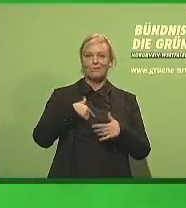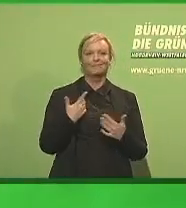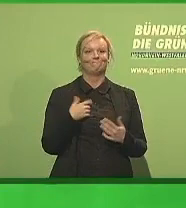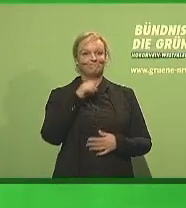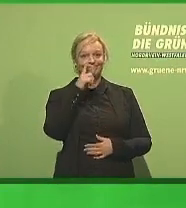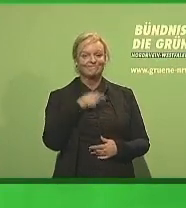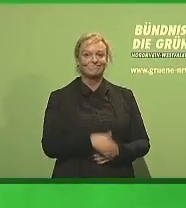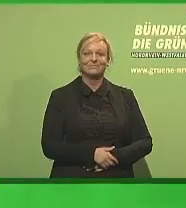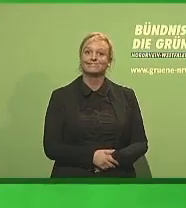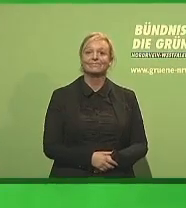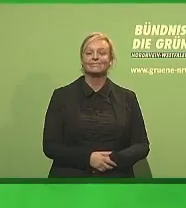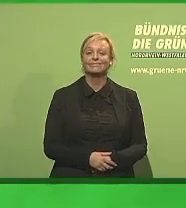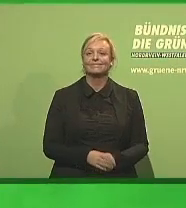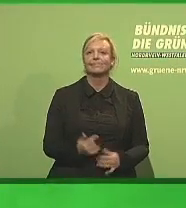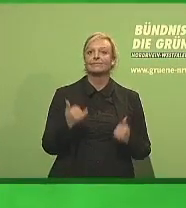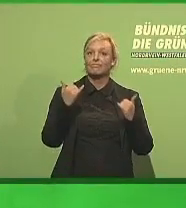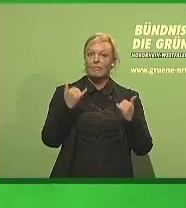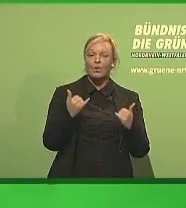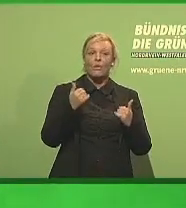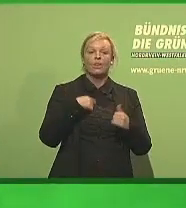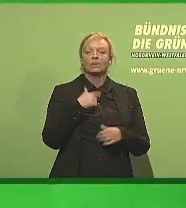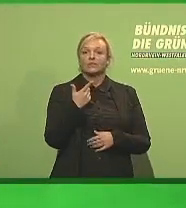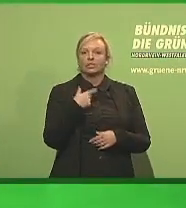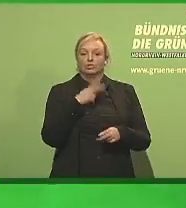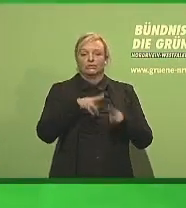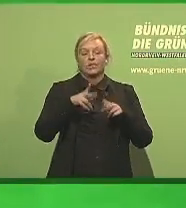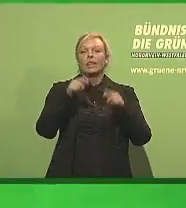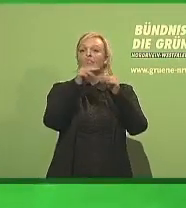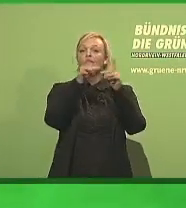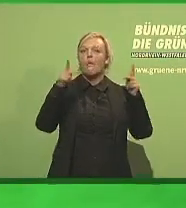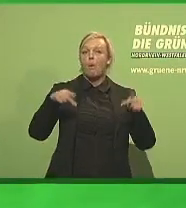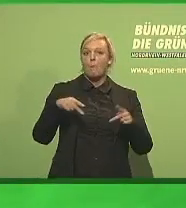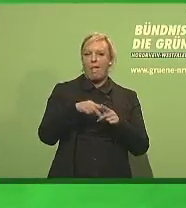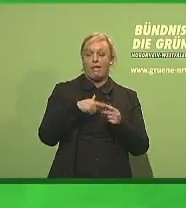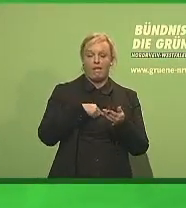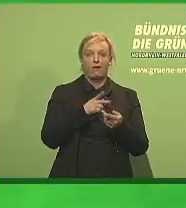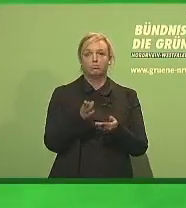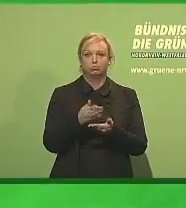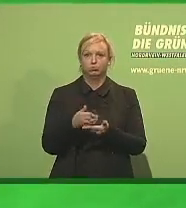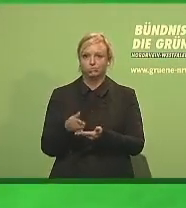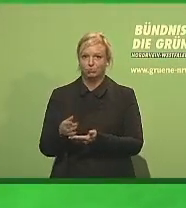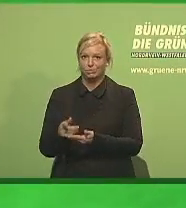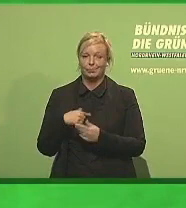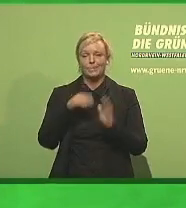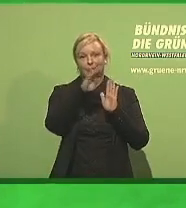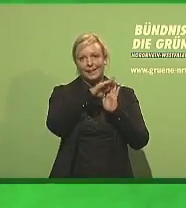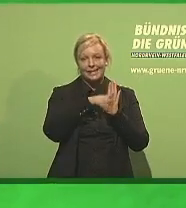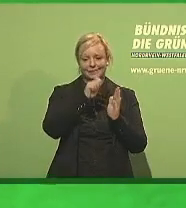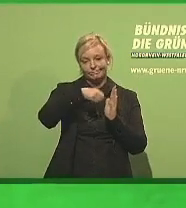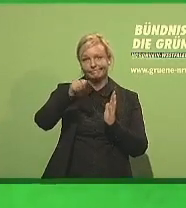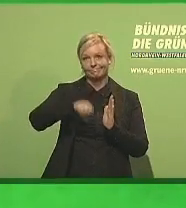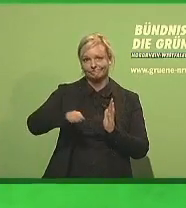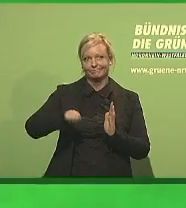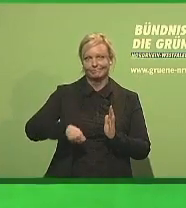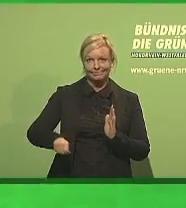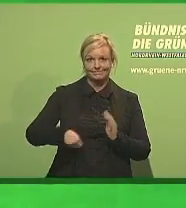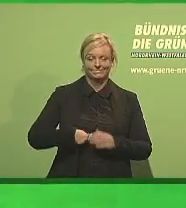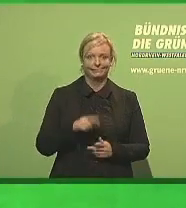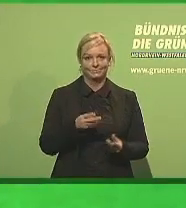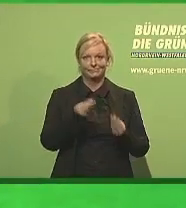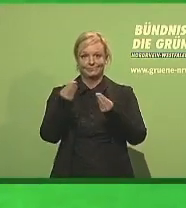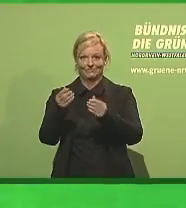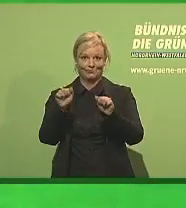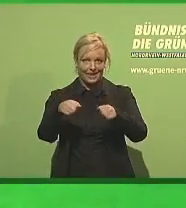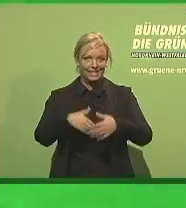und möchte mit euch ein paar Formalia jetzt durchgehen, die wir machen müssen, damit unsere Liste dann auch ordnungsgemäß eingereicht werden